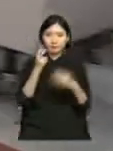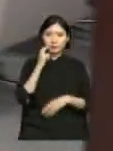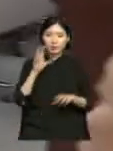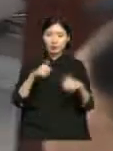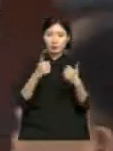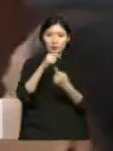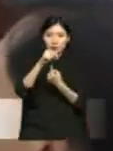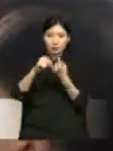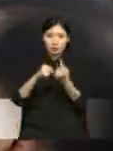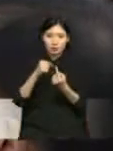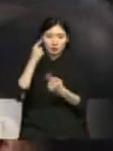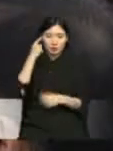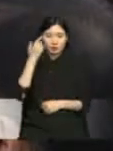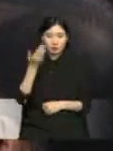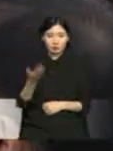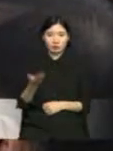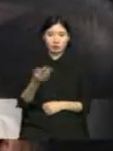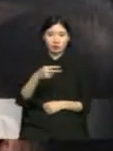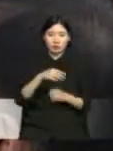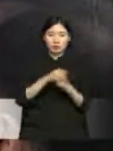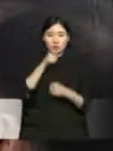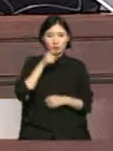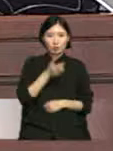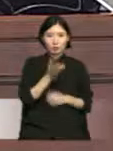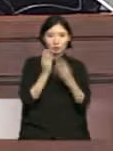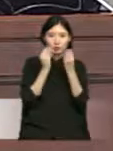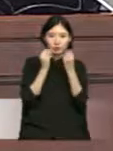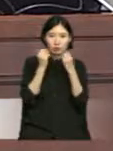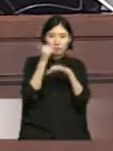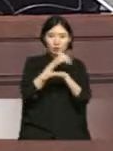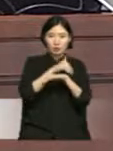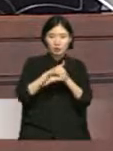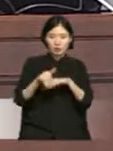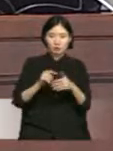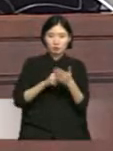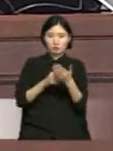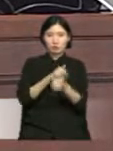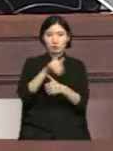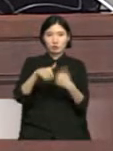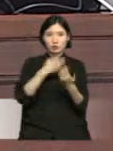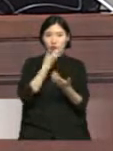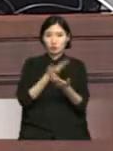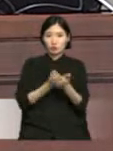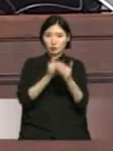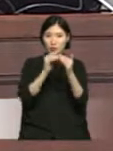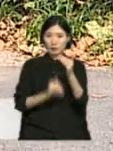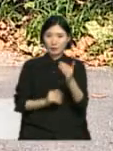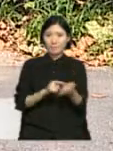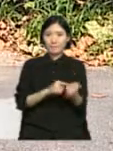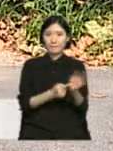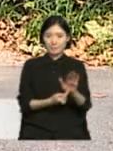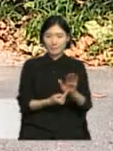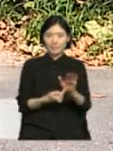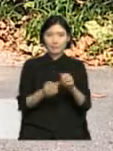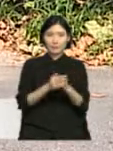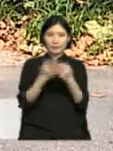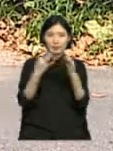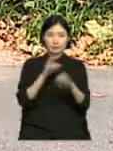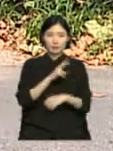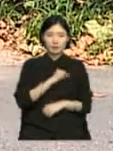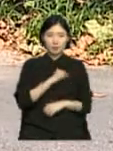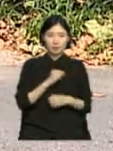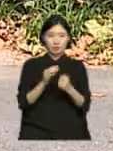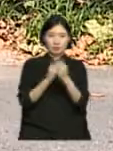회 구정질문 에선 이른바 석촌호수 마스터 플랜에 대한 추진 상황이 주요 쟁점으로 떠올랐습니다 김영대 의원은